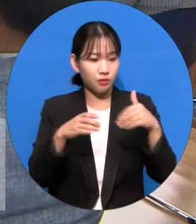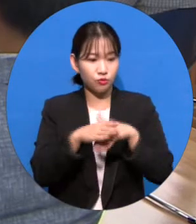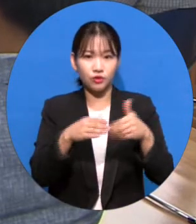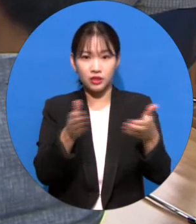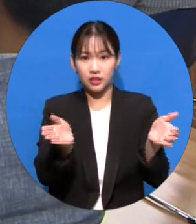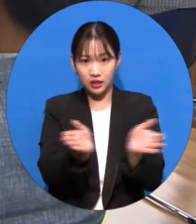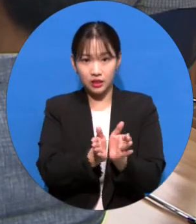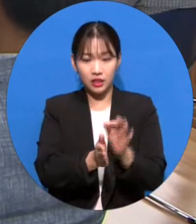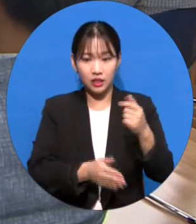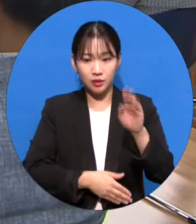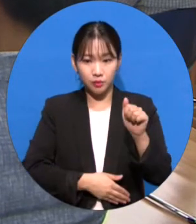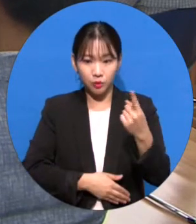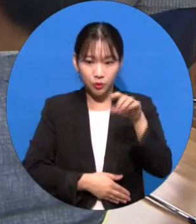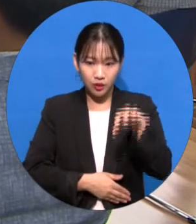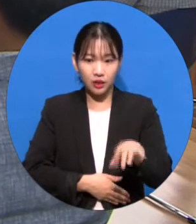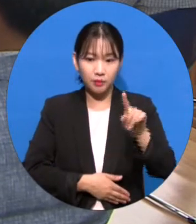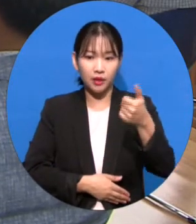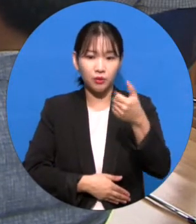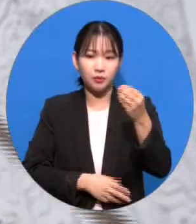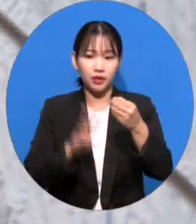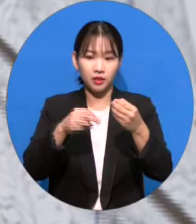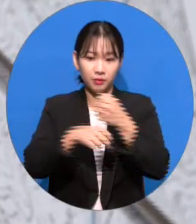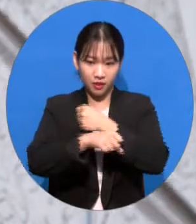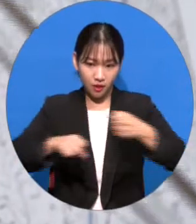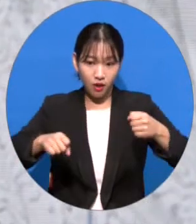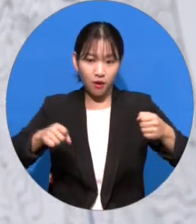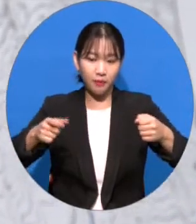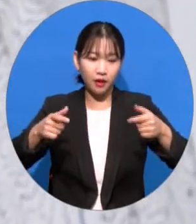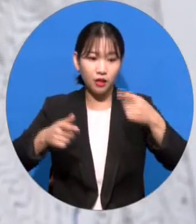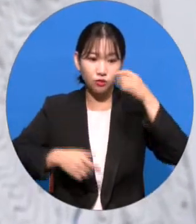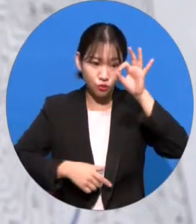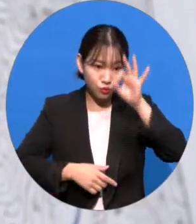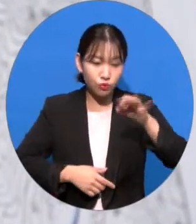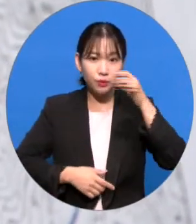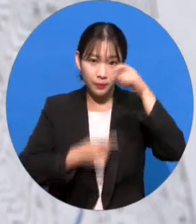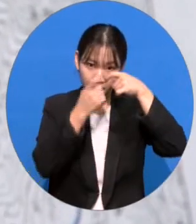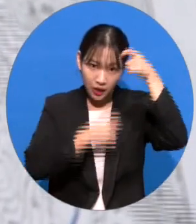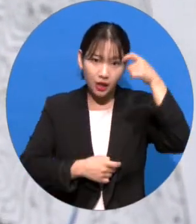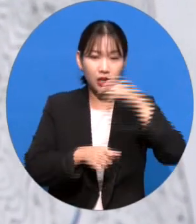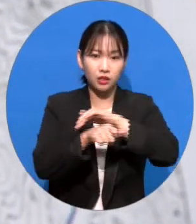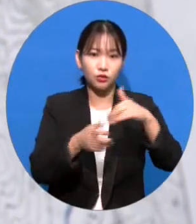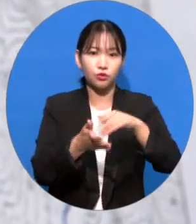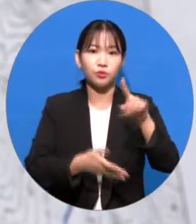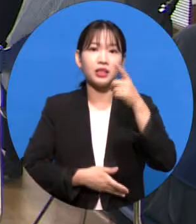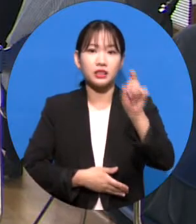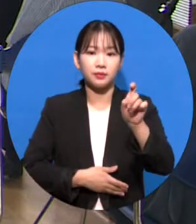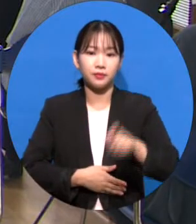민간문화재단체가 읍허리 일대 150만 제곱미터에서만 육안으로 확인한 고분이 110여 기에 이르고